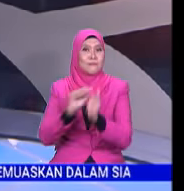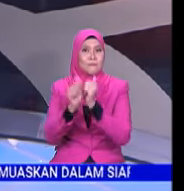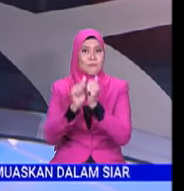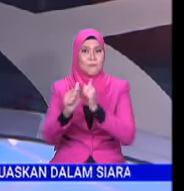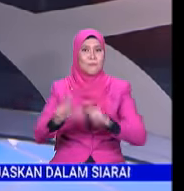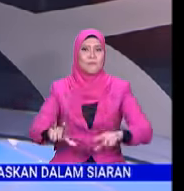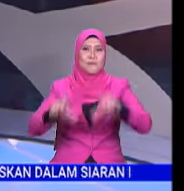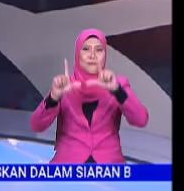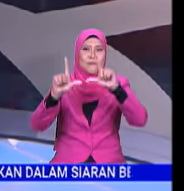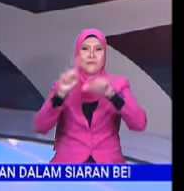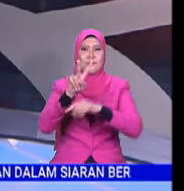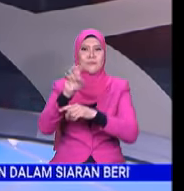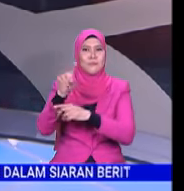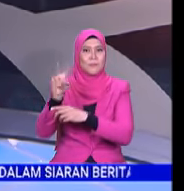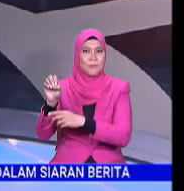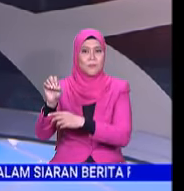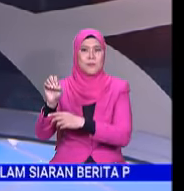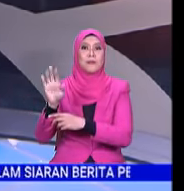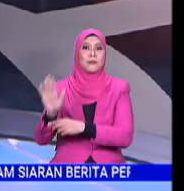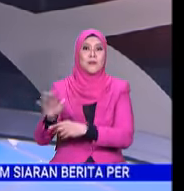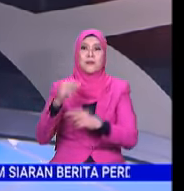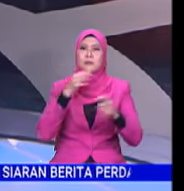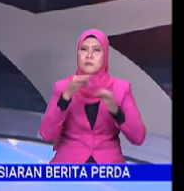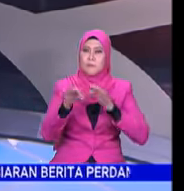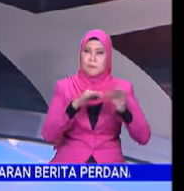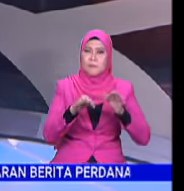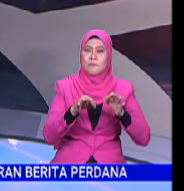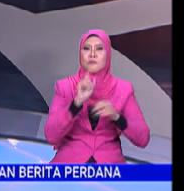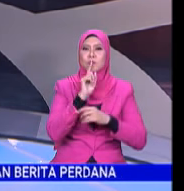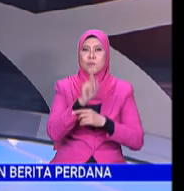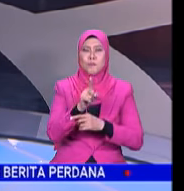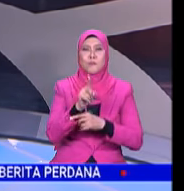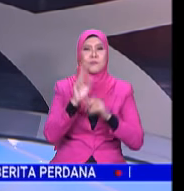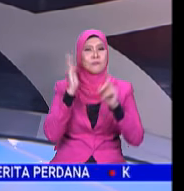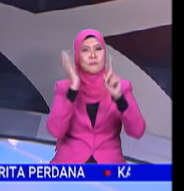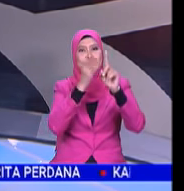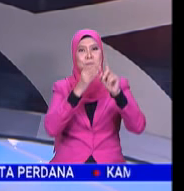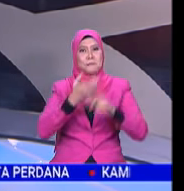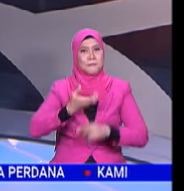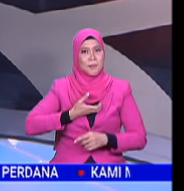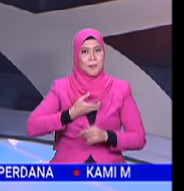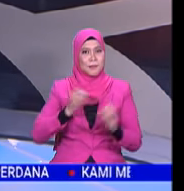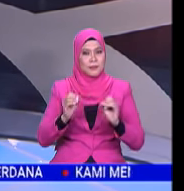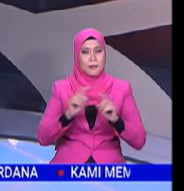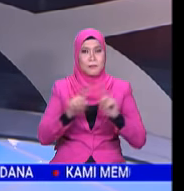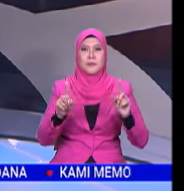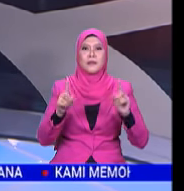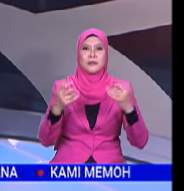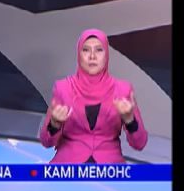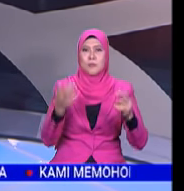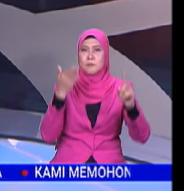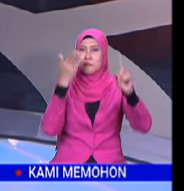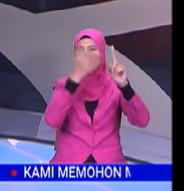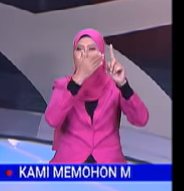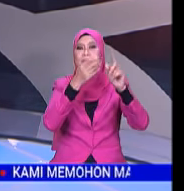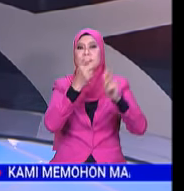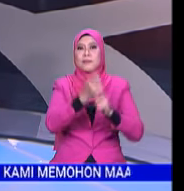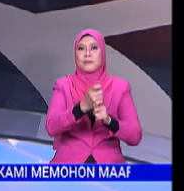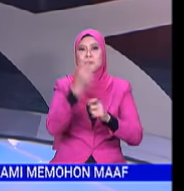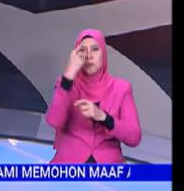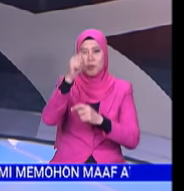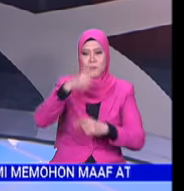Olimpik Tokyo 2020. Jelas beliau meskipun tidak diletakkan sasaran pingat, namun misi telah ditetapkan untuk